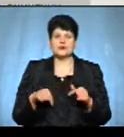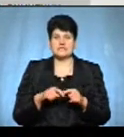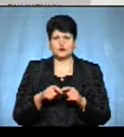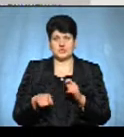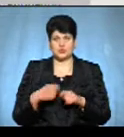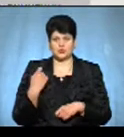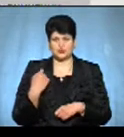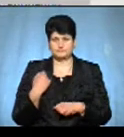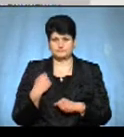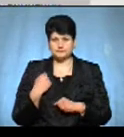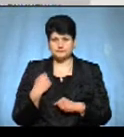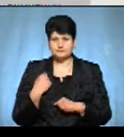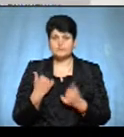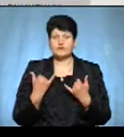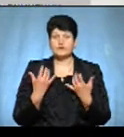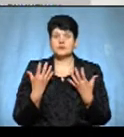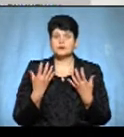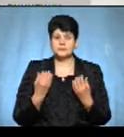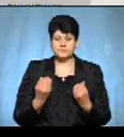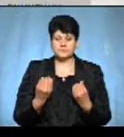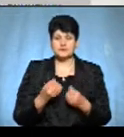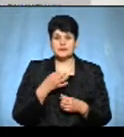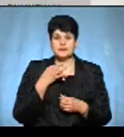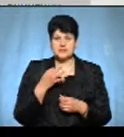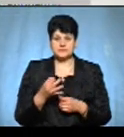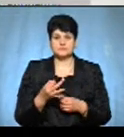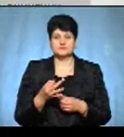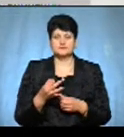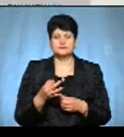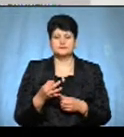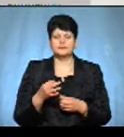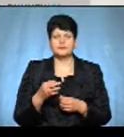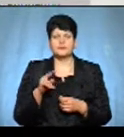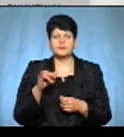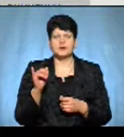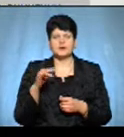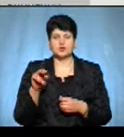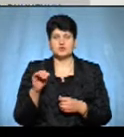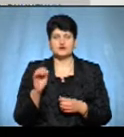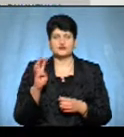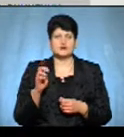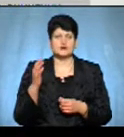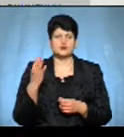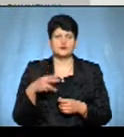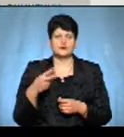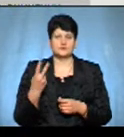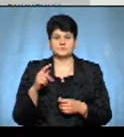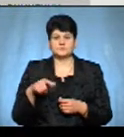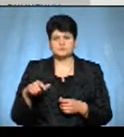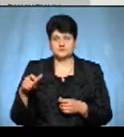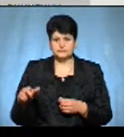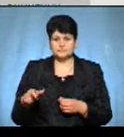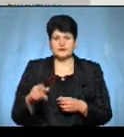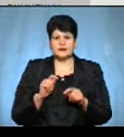організаторів злочину. На сьогоднішній день повідомлено про підозру 442 особам,